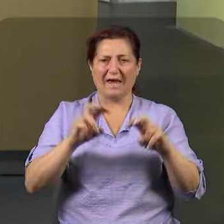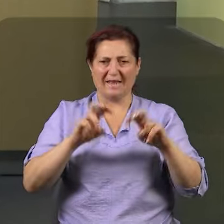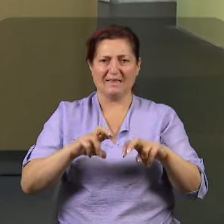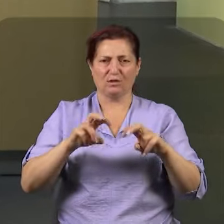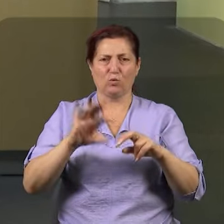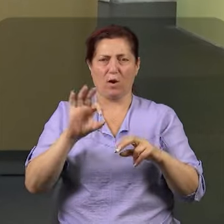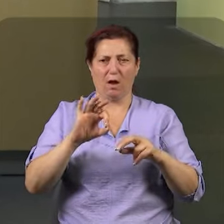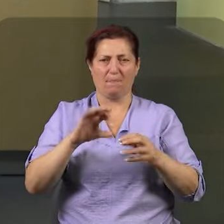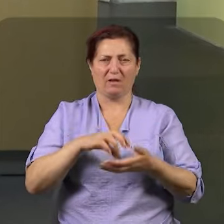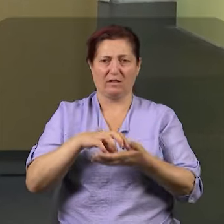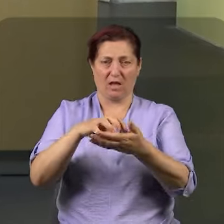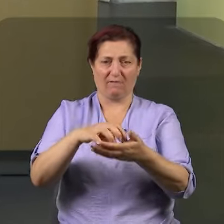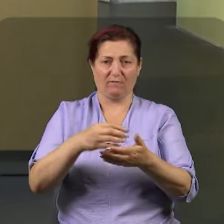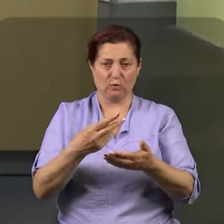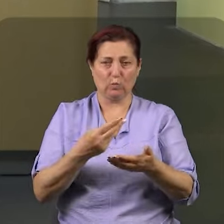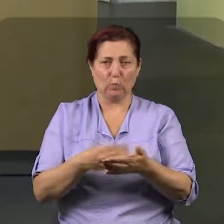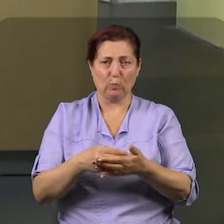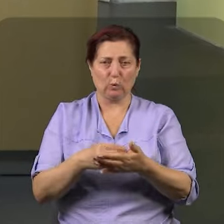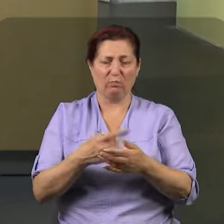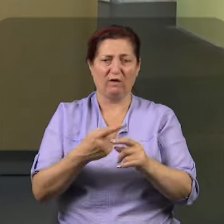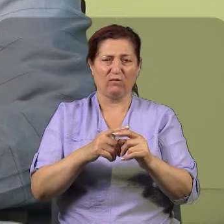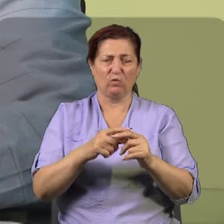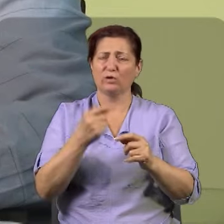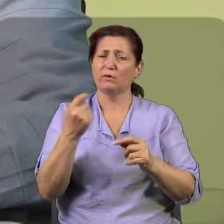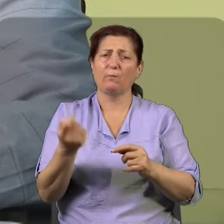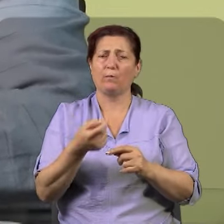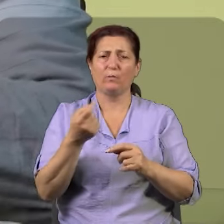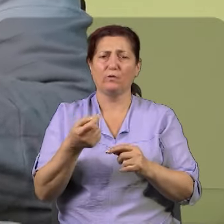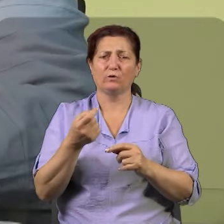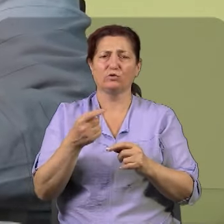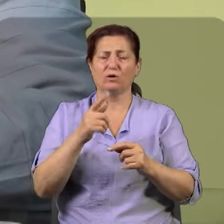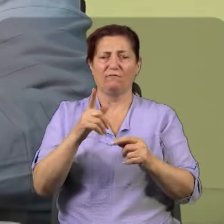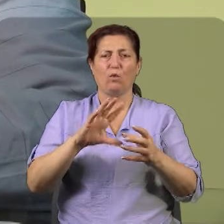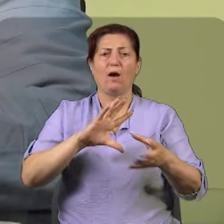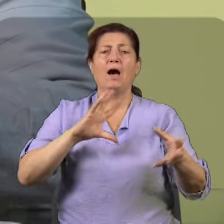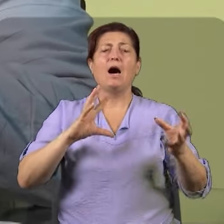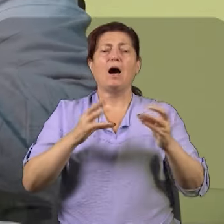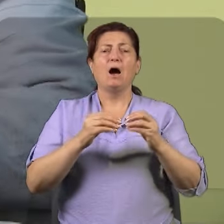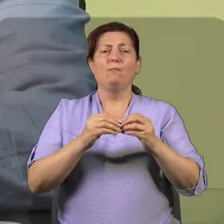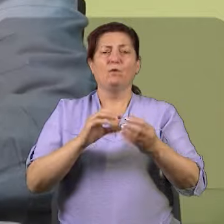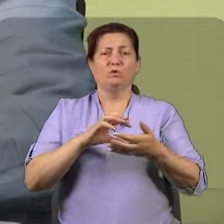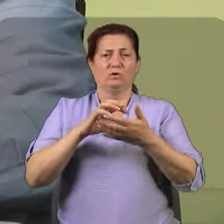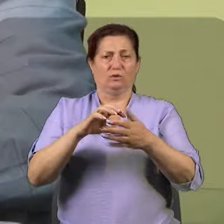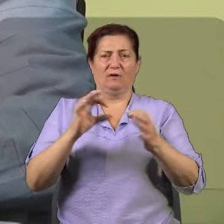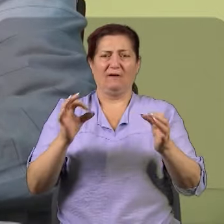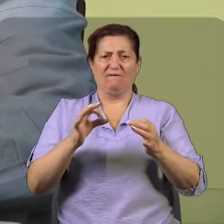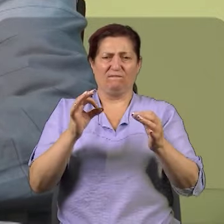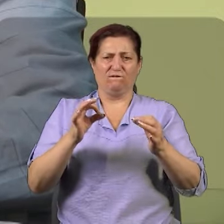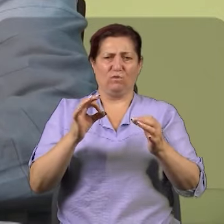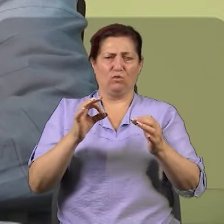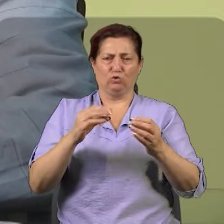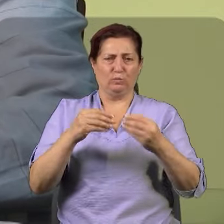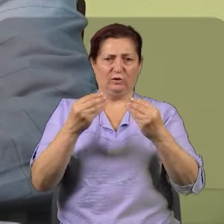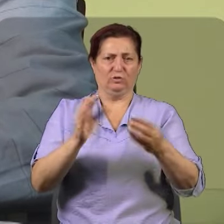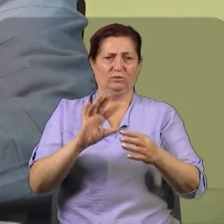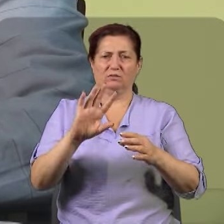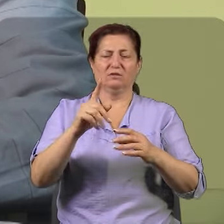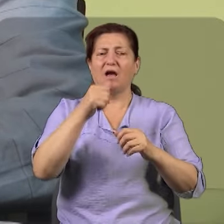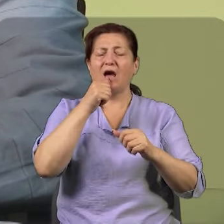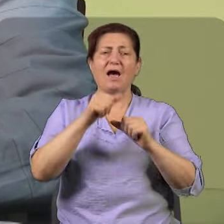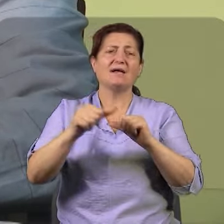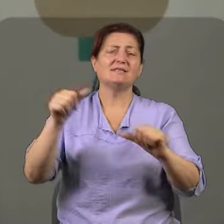համար հատկացված գումարը, որը փոքր է ինքը, և եթե նույնիսկ ամբողջությամբ, հա, թերակատարեցեք, եթե ոչ մի կոպեկ չէ, դա անցած տարվա մասին